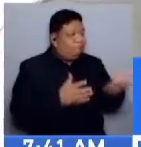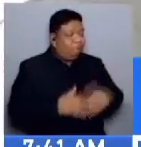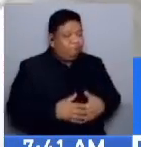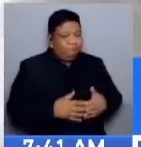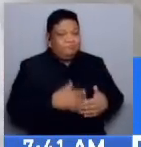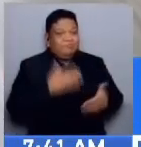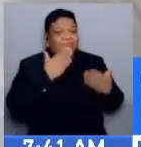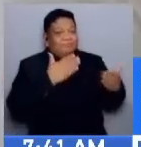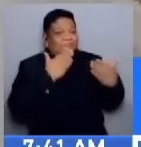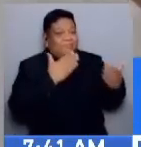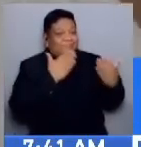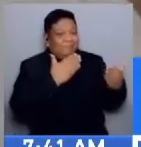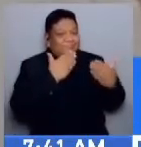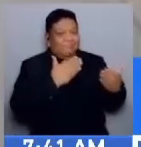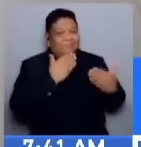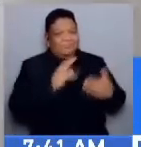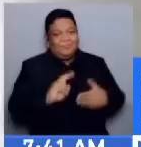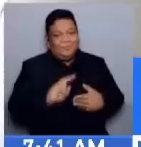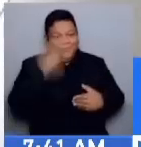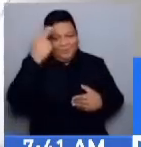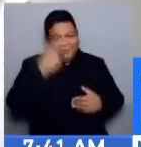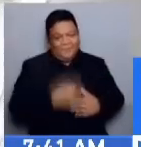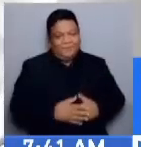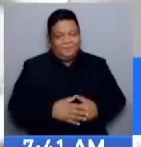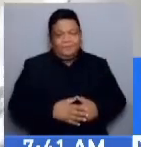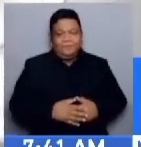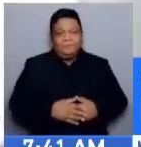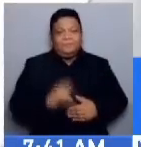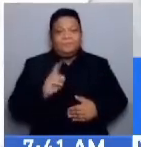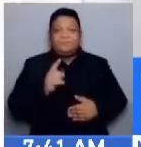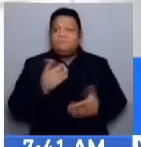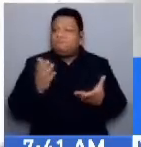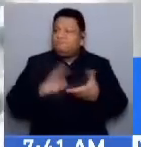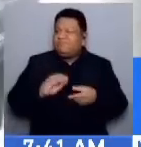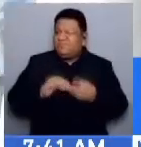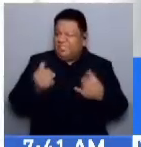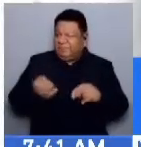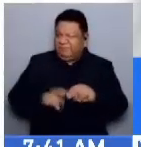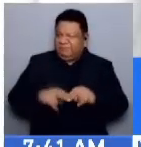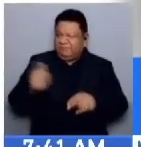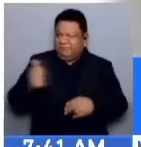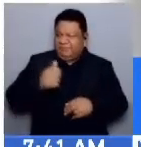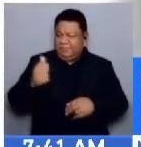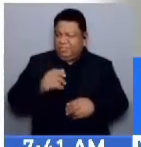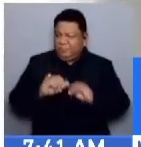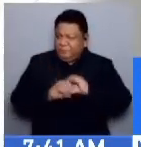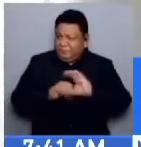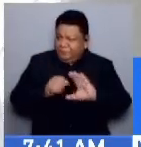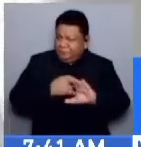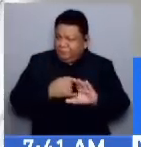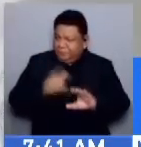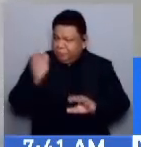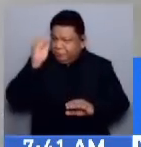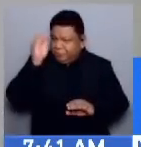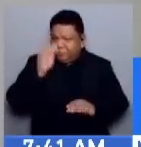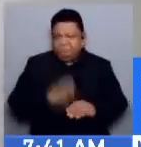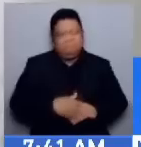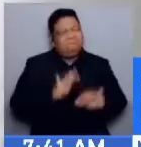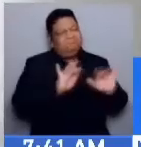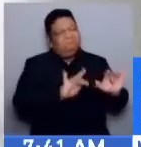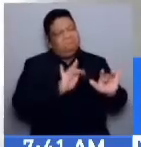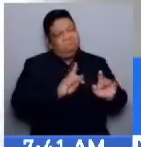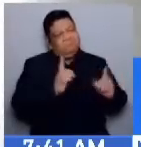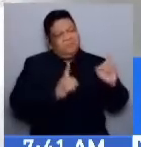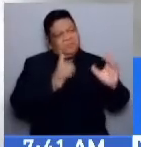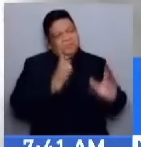salamat sa Unang Hirit. At ano po masasabi niyo sa pagtaas ng pasahe sa jeep? Kawawa po mga drivers. Kawawa. Kaninang sa inyo